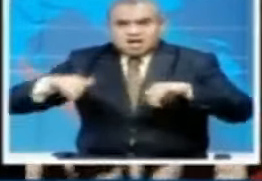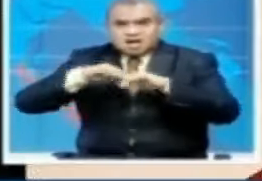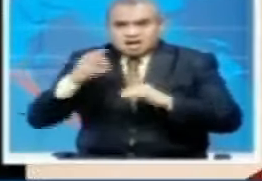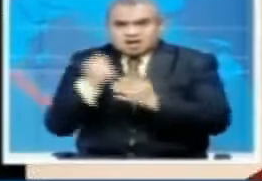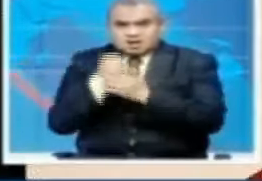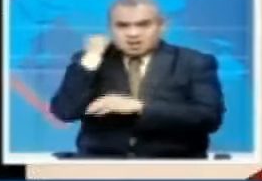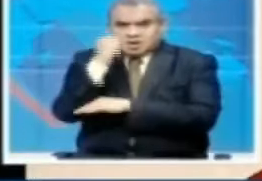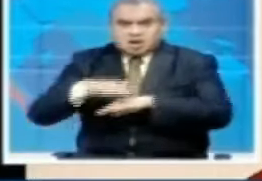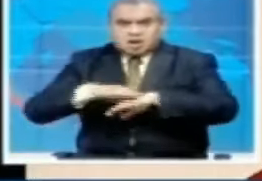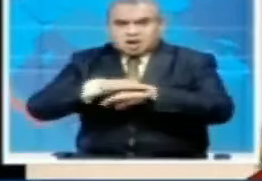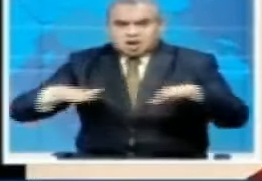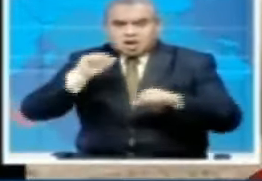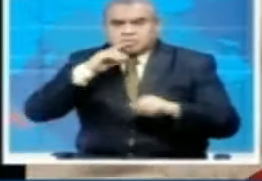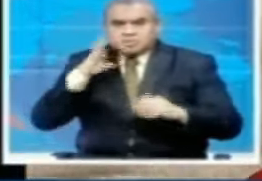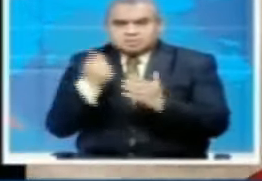السرابيوم